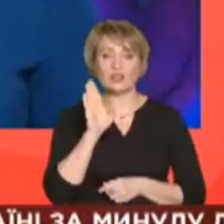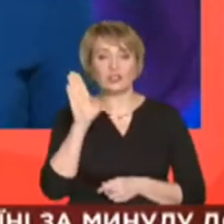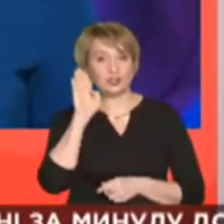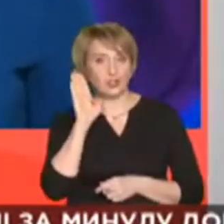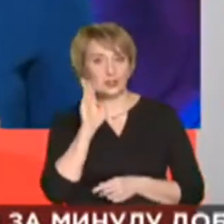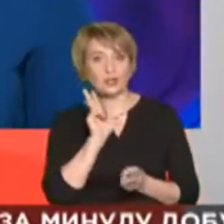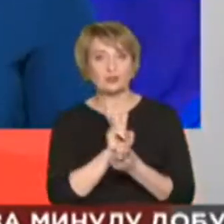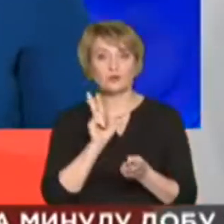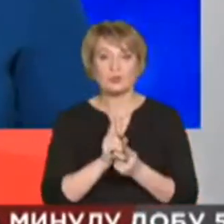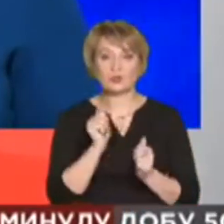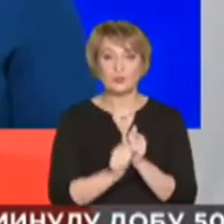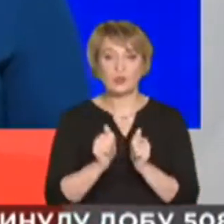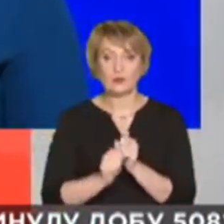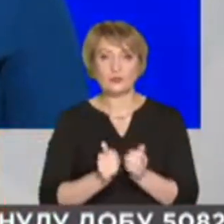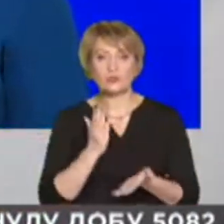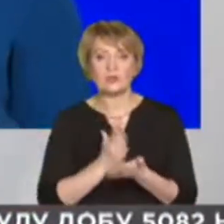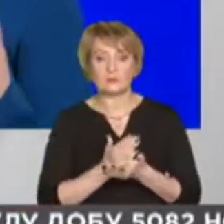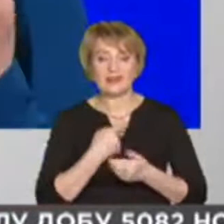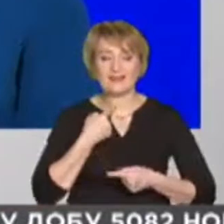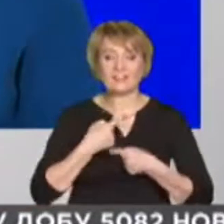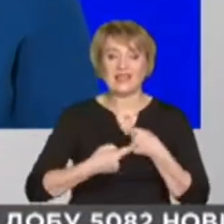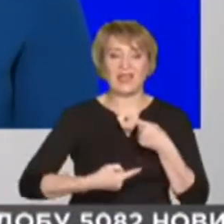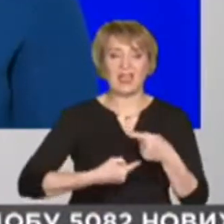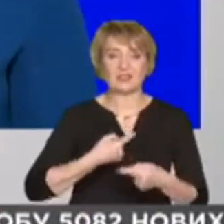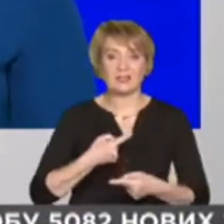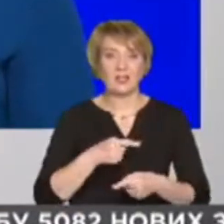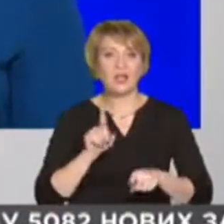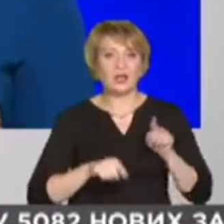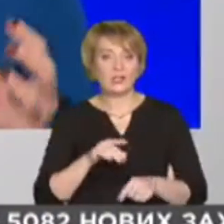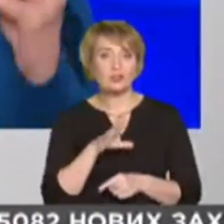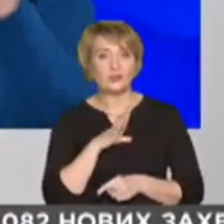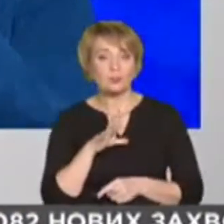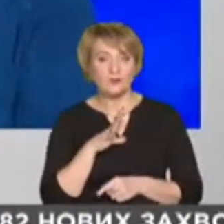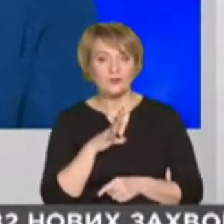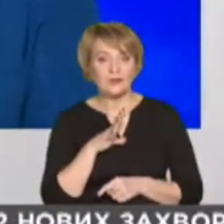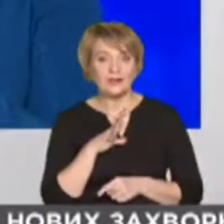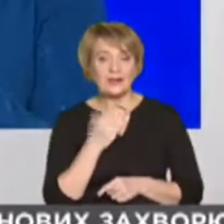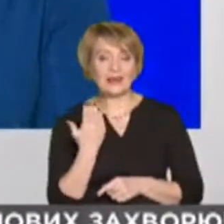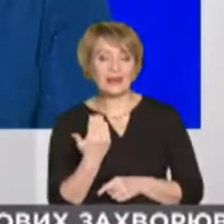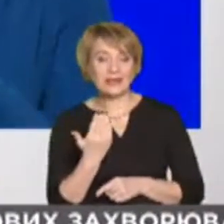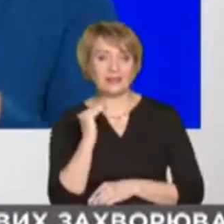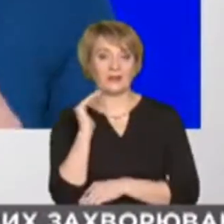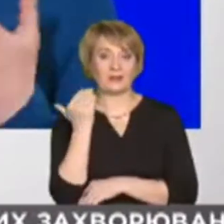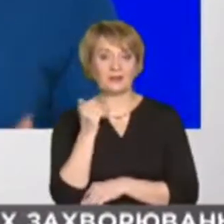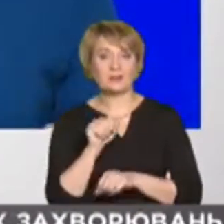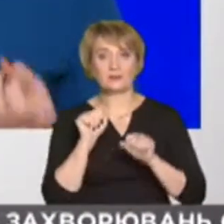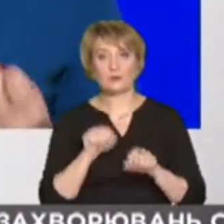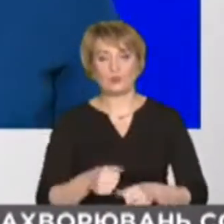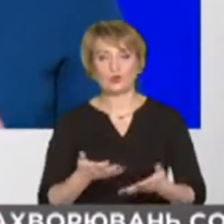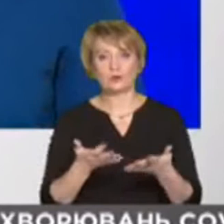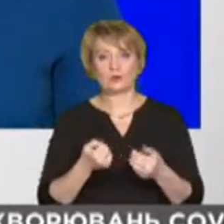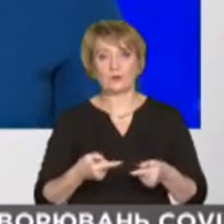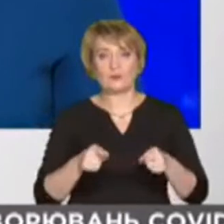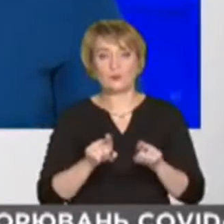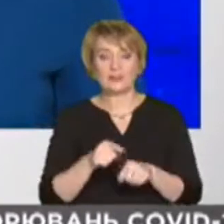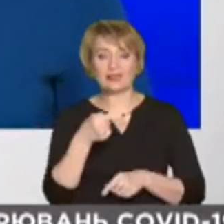зустрічаються, кожен з них має певну мутацію в генах, і інколи буває так, що саме їхня дитина може отримати